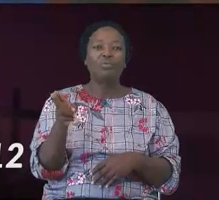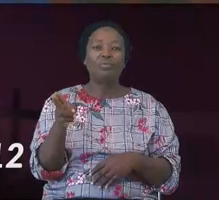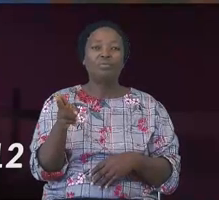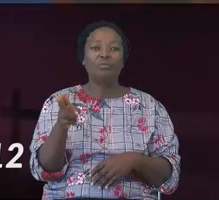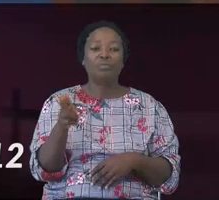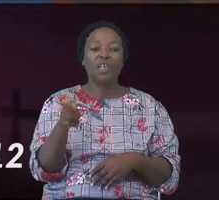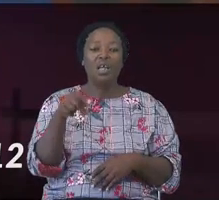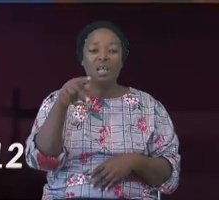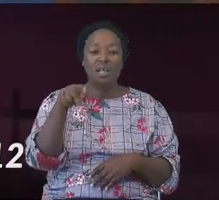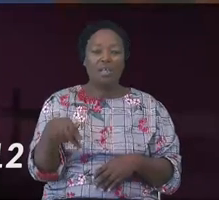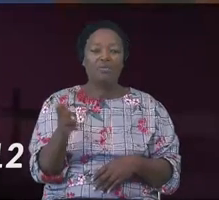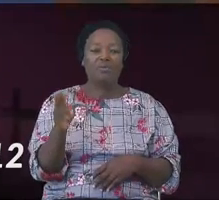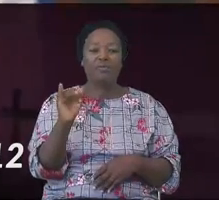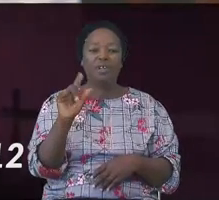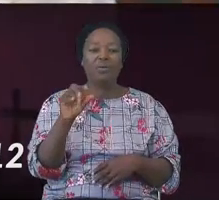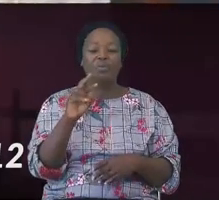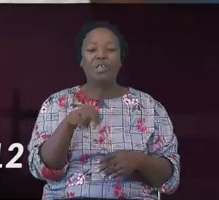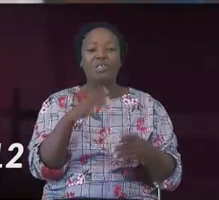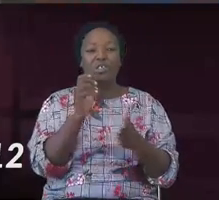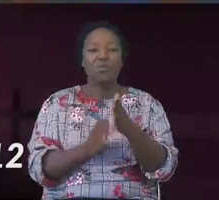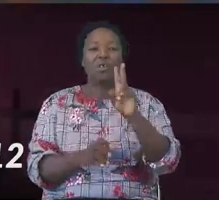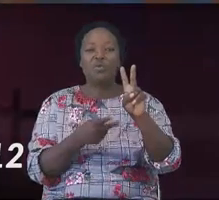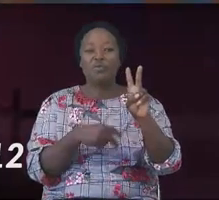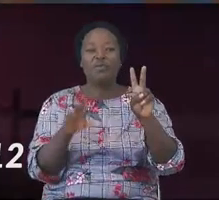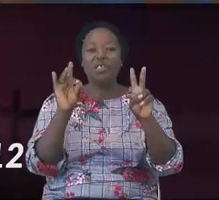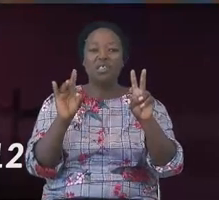souveraineté sublime. En Philippiens 2,